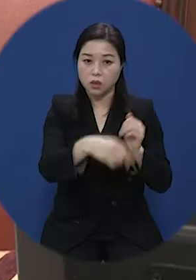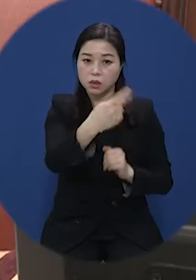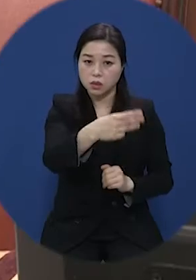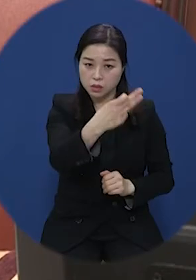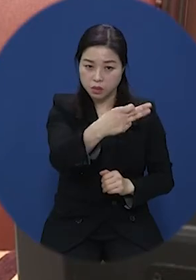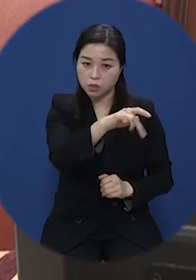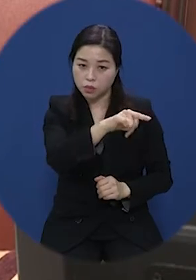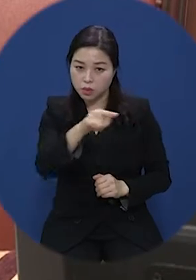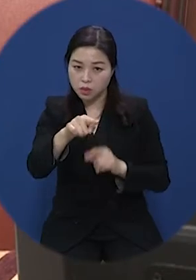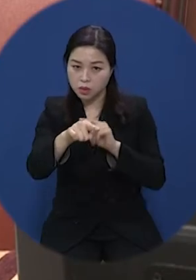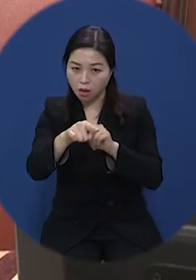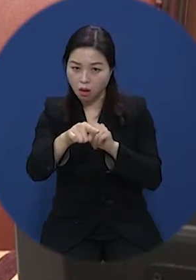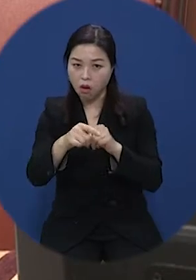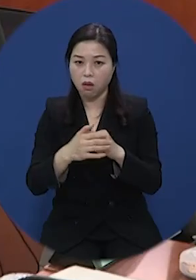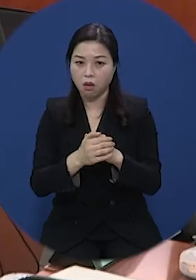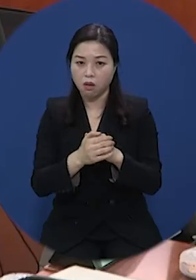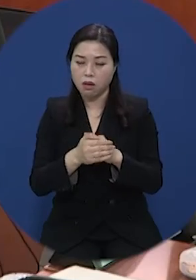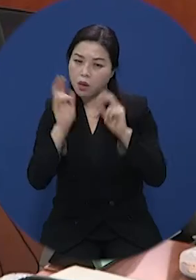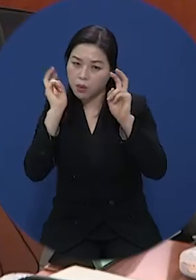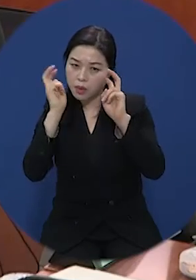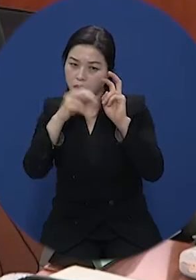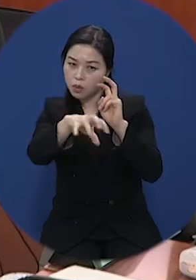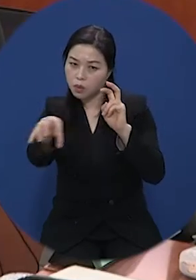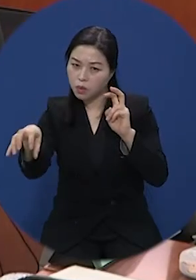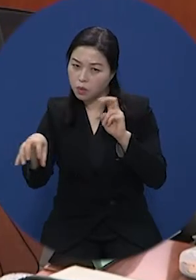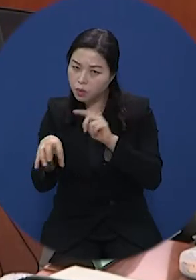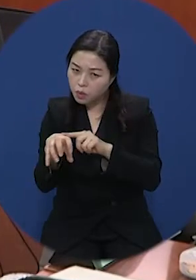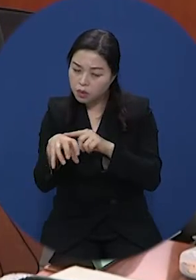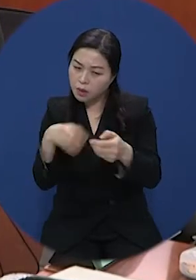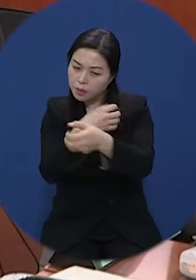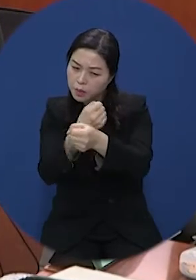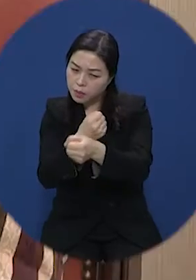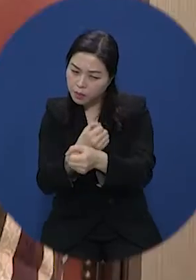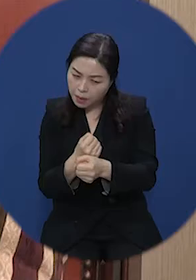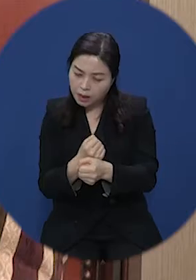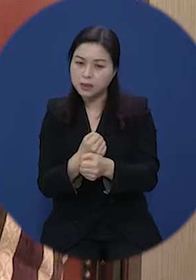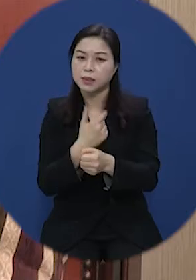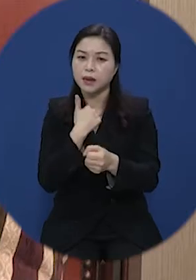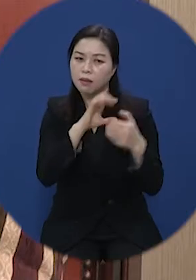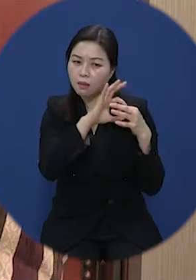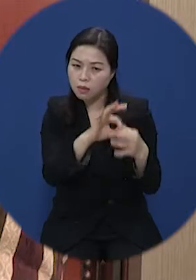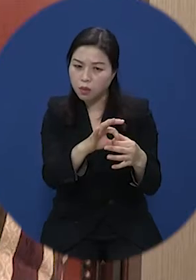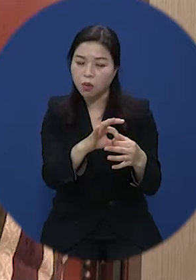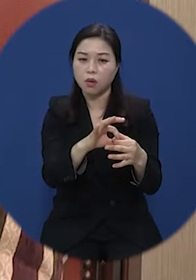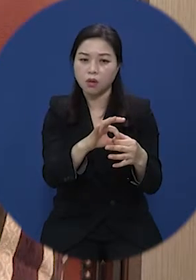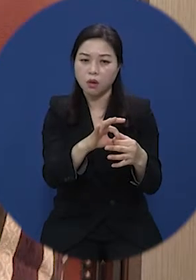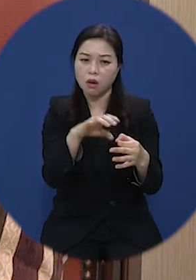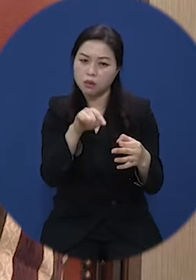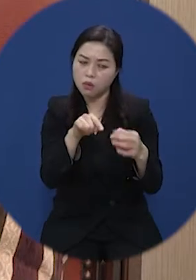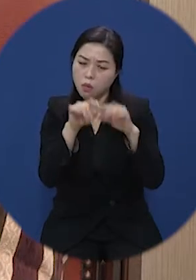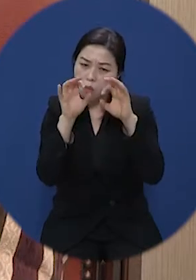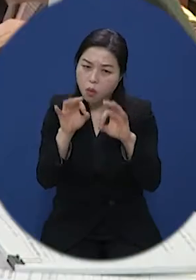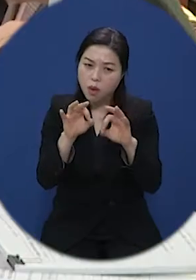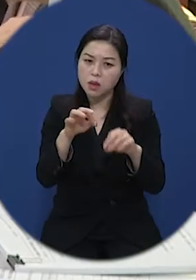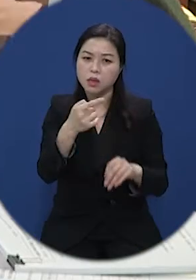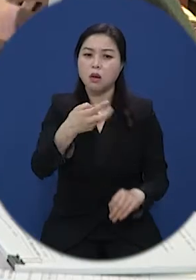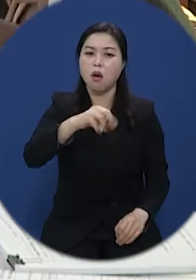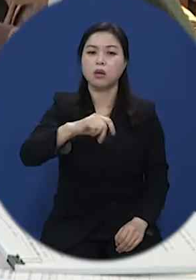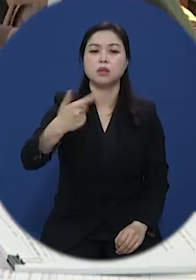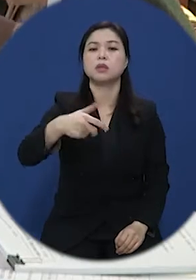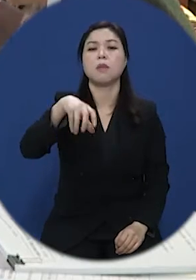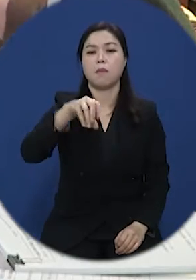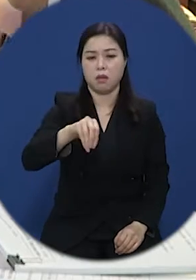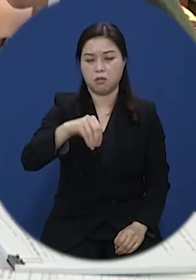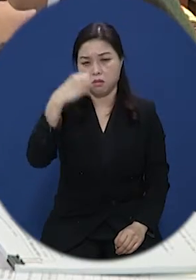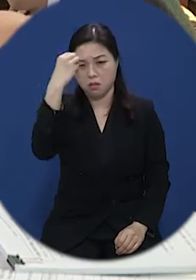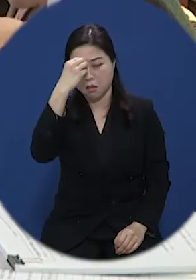2013년부터 특정 업체와 채용 업무 대행 용역을 수의 계약으로 체결해왔으며 그 규모가 1억 7천여만 원에